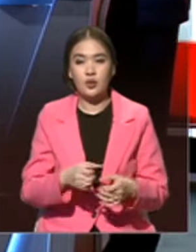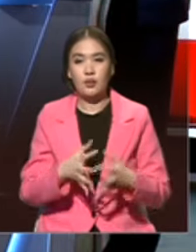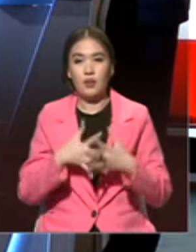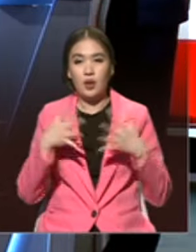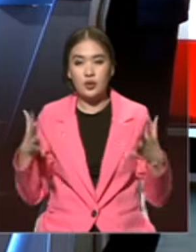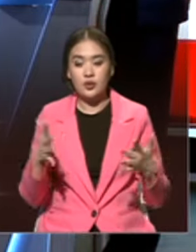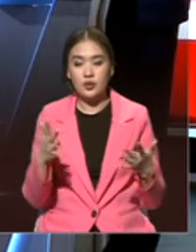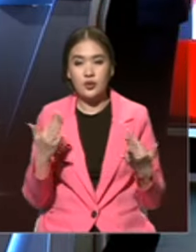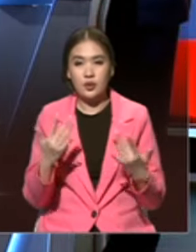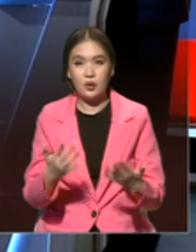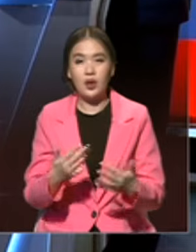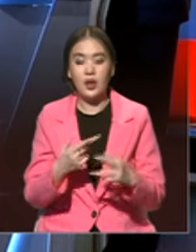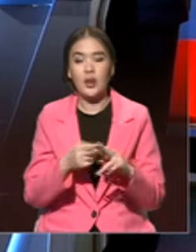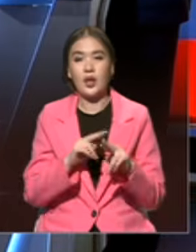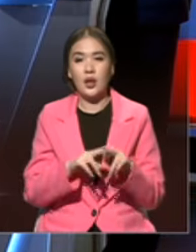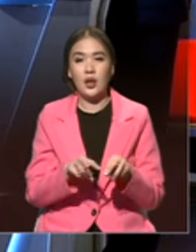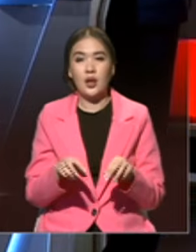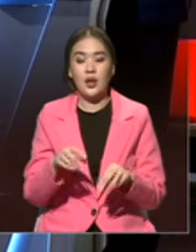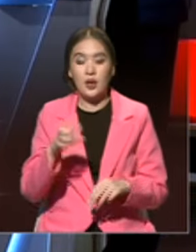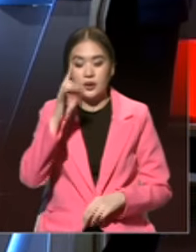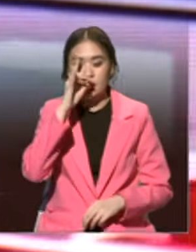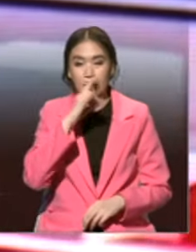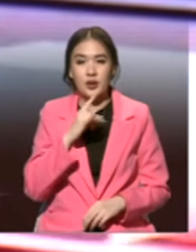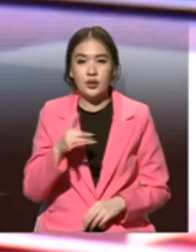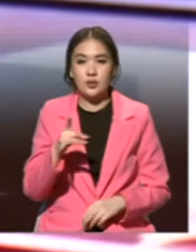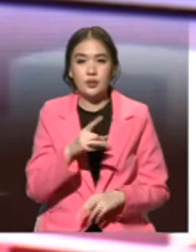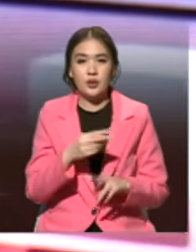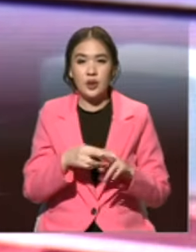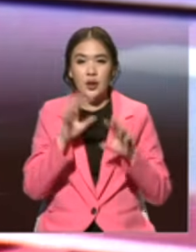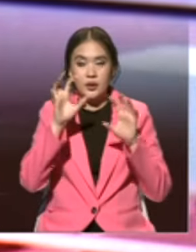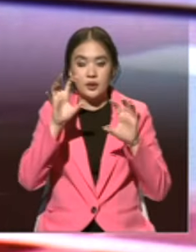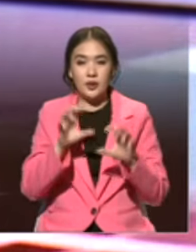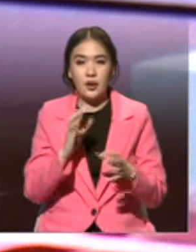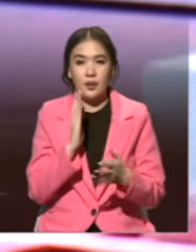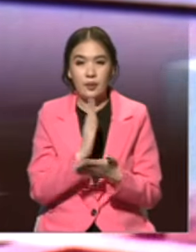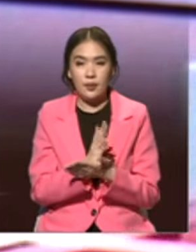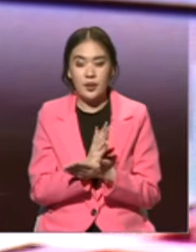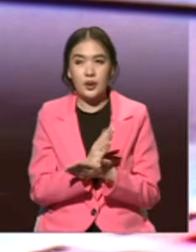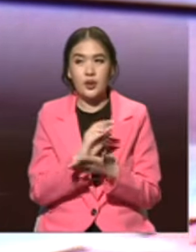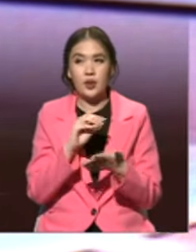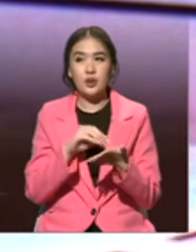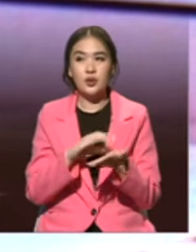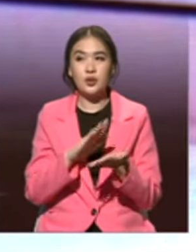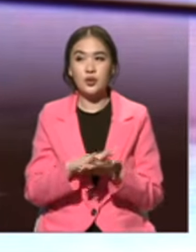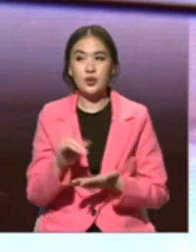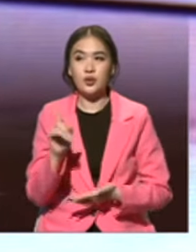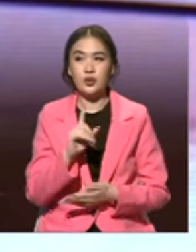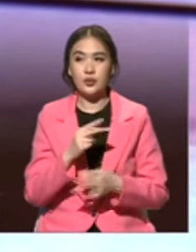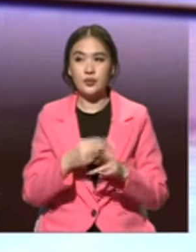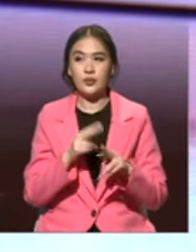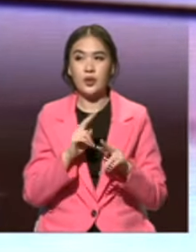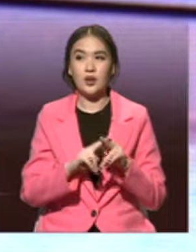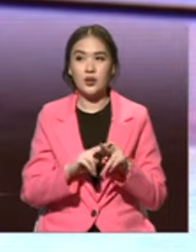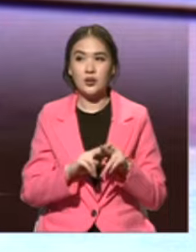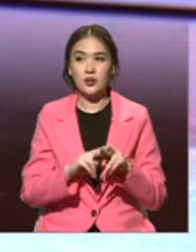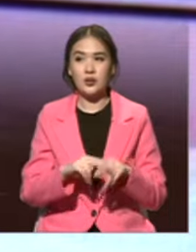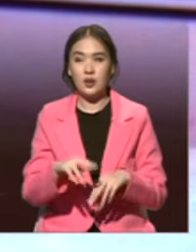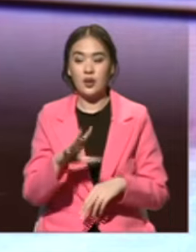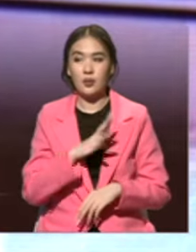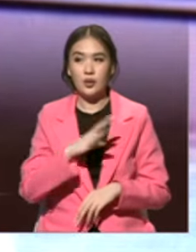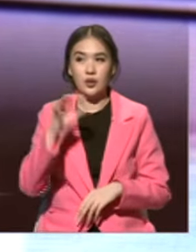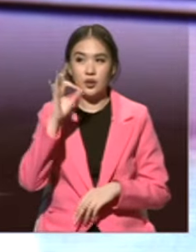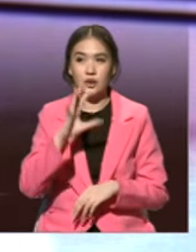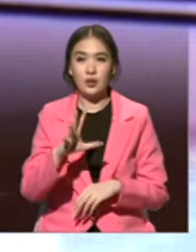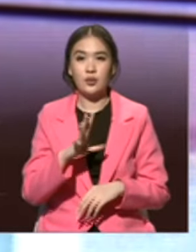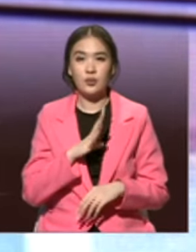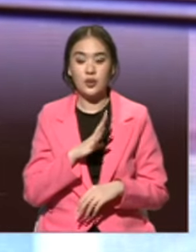Енді Қазақстан Республикасының ветеринар туралы заңы бар, 25-ші бабында айтып отырмыз ғой, өлім жітімге